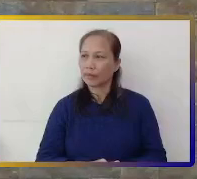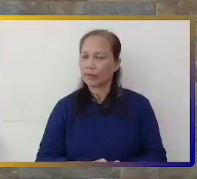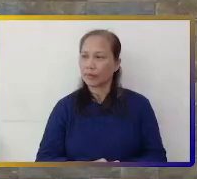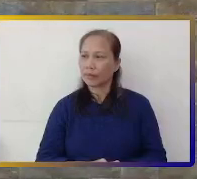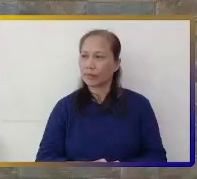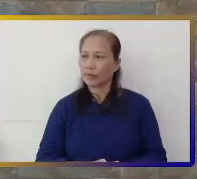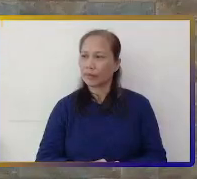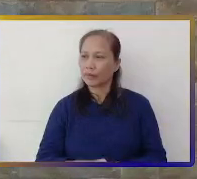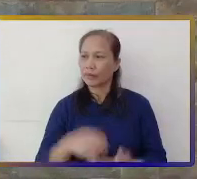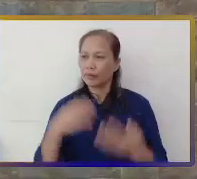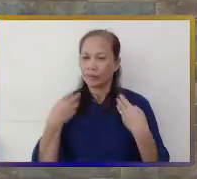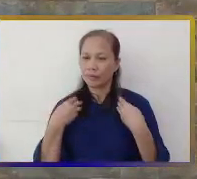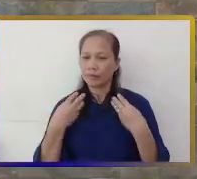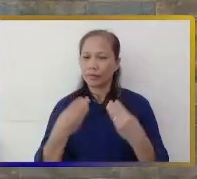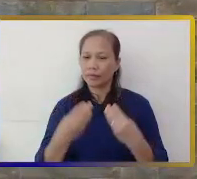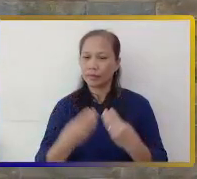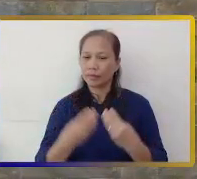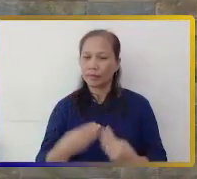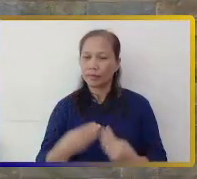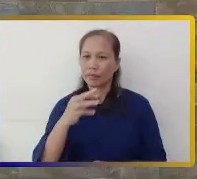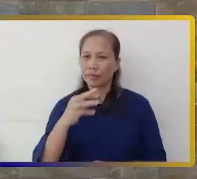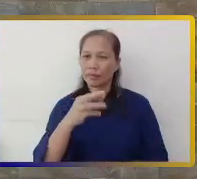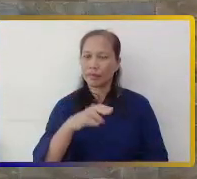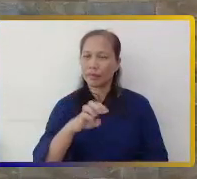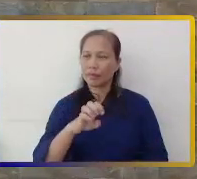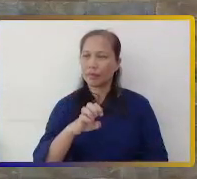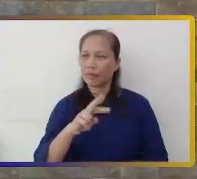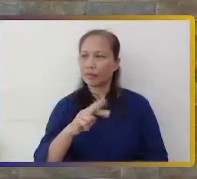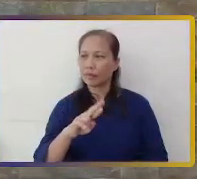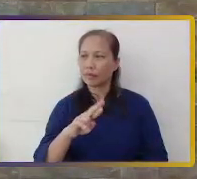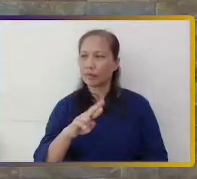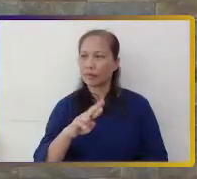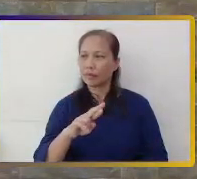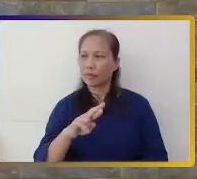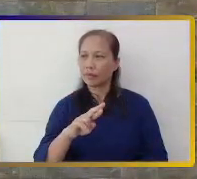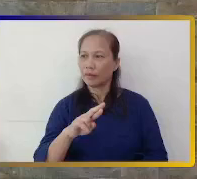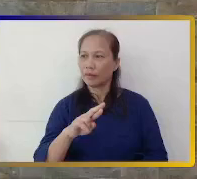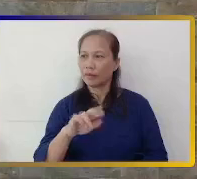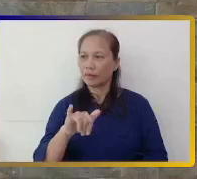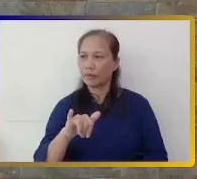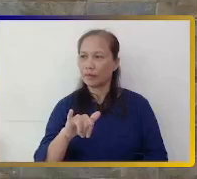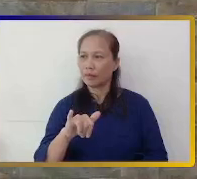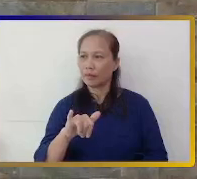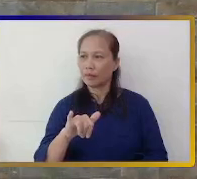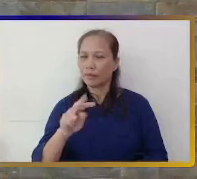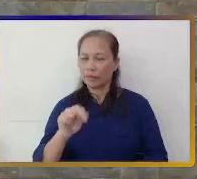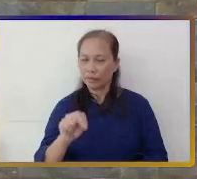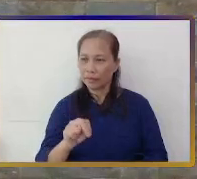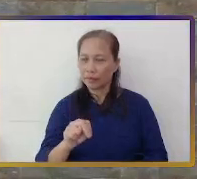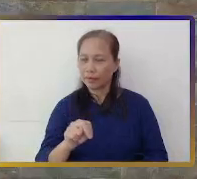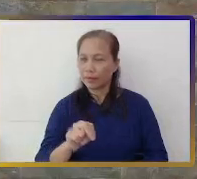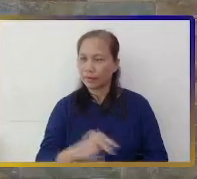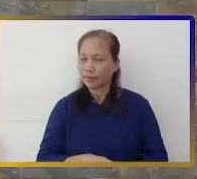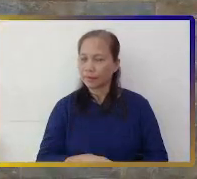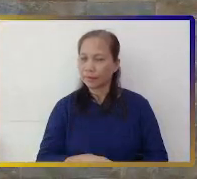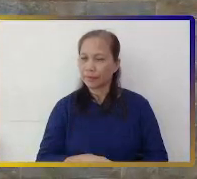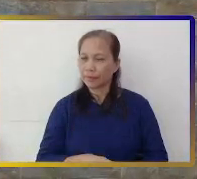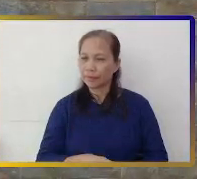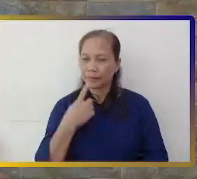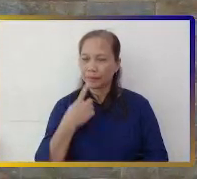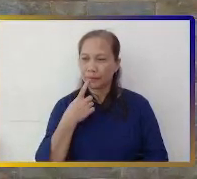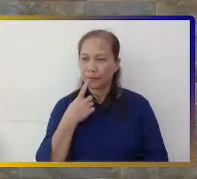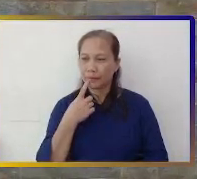nangyari po is that tinawag na silang Henri sa kanila pong mga kalaban and in fact